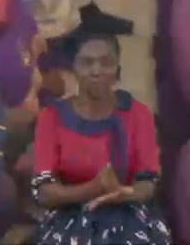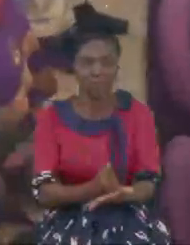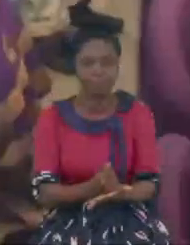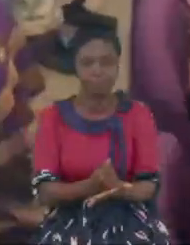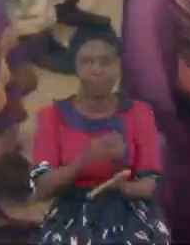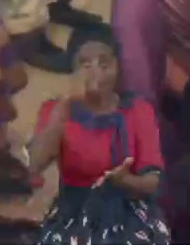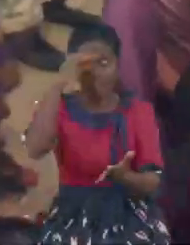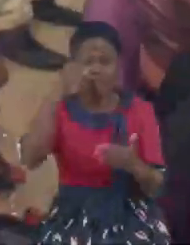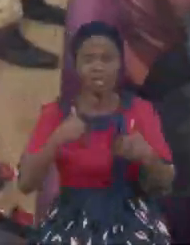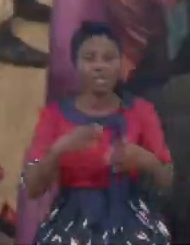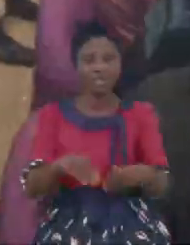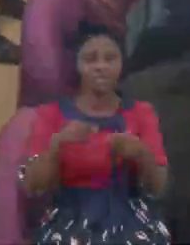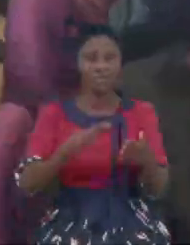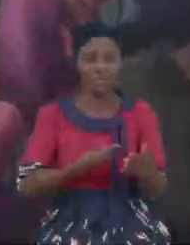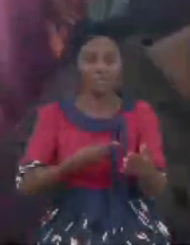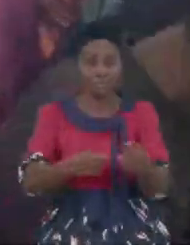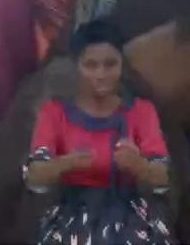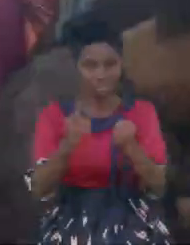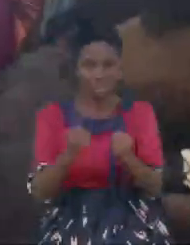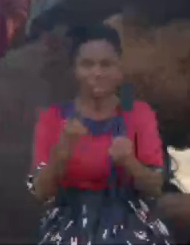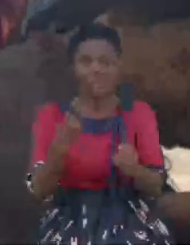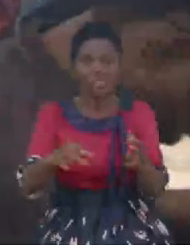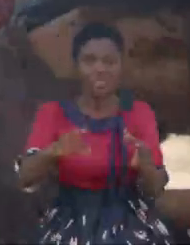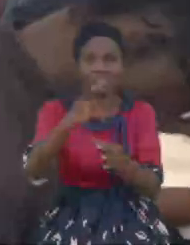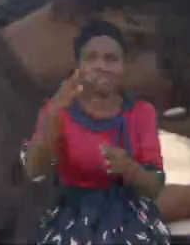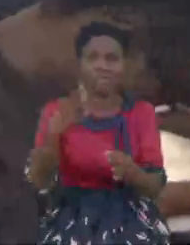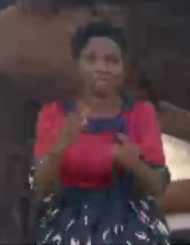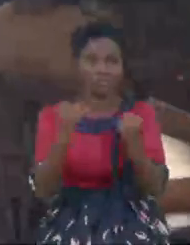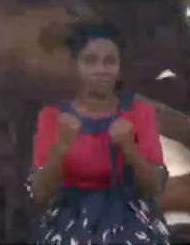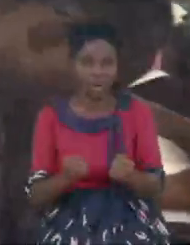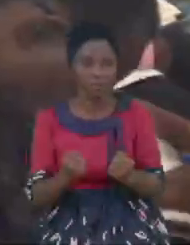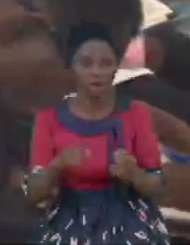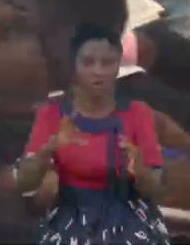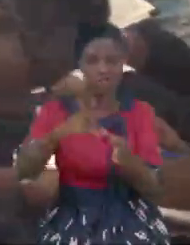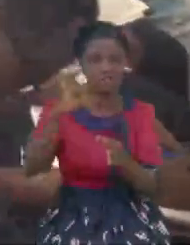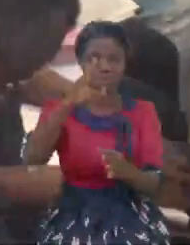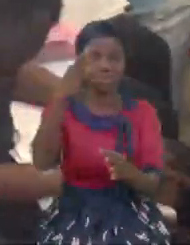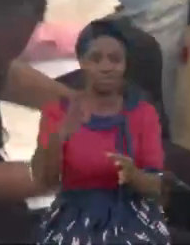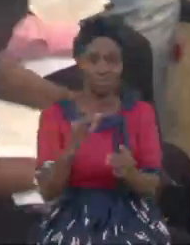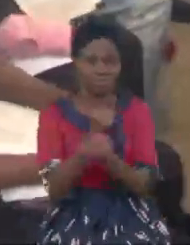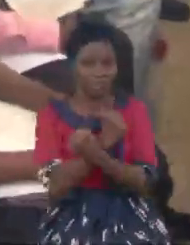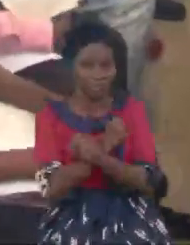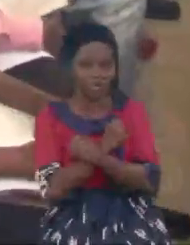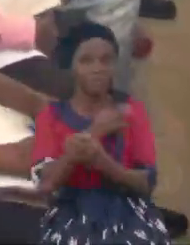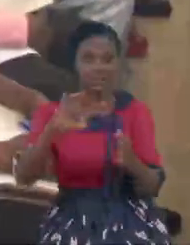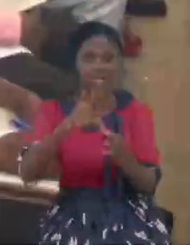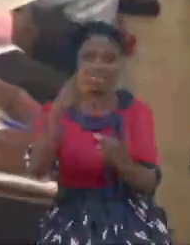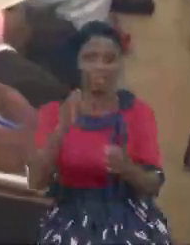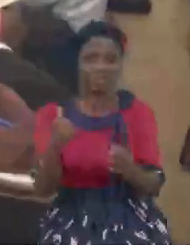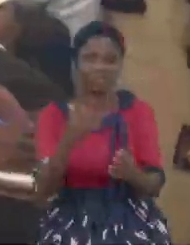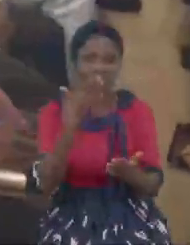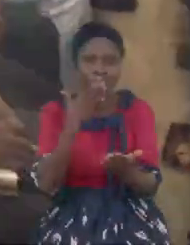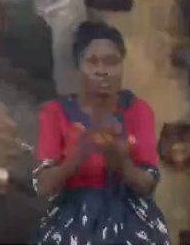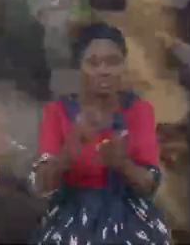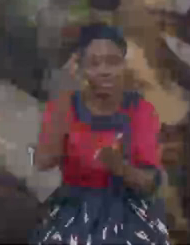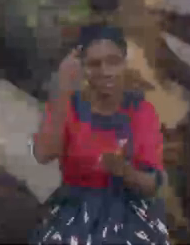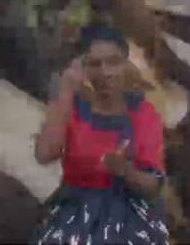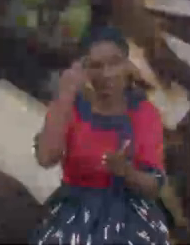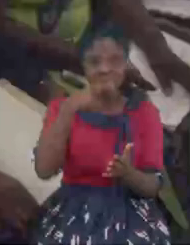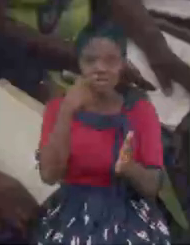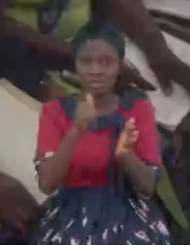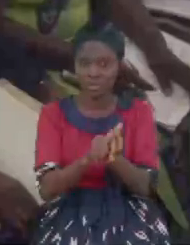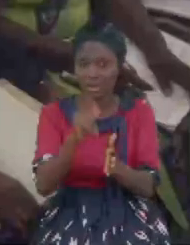dernier amen. Dieu nous a donné l'esprit de puissance, l'esprit de force, l'esprit d'amour, l'esprit